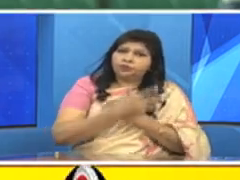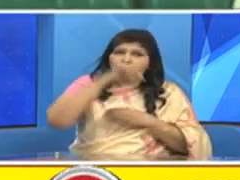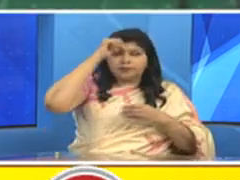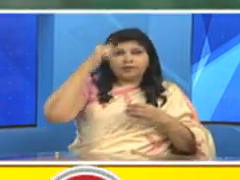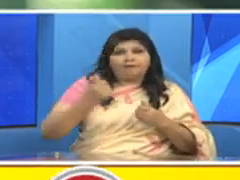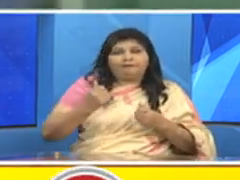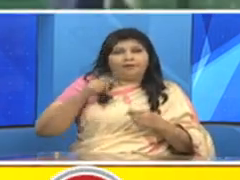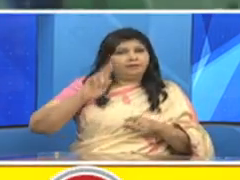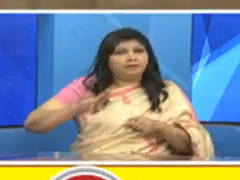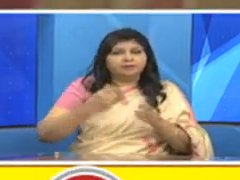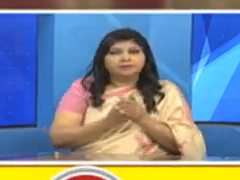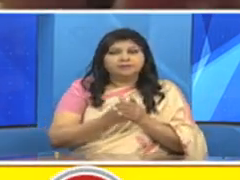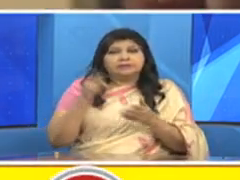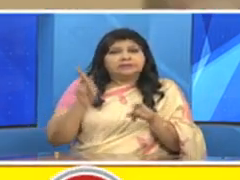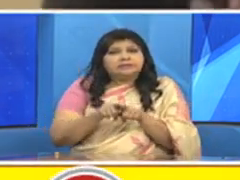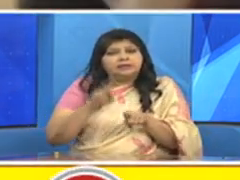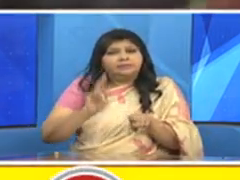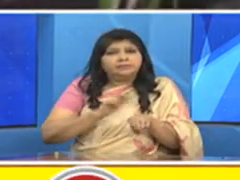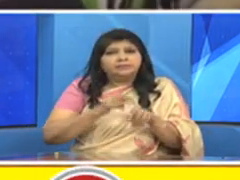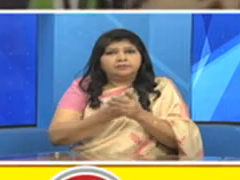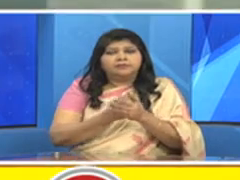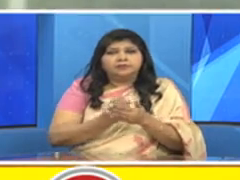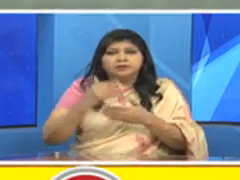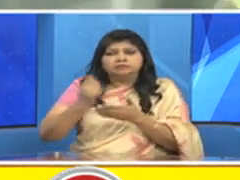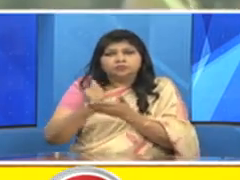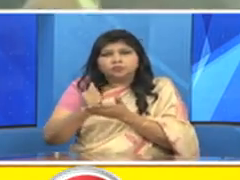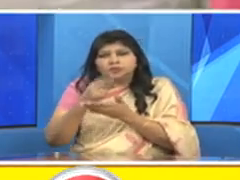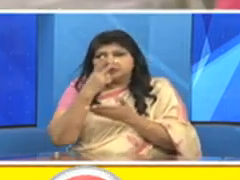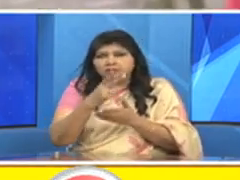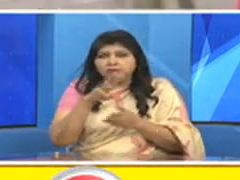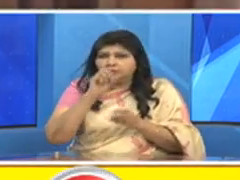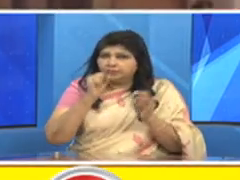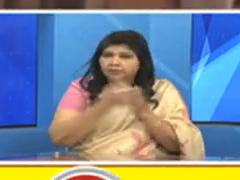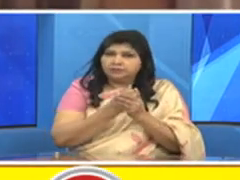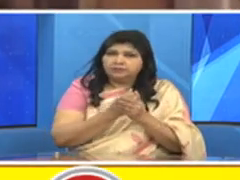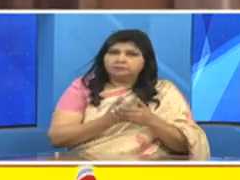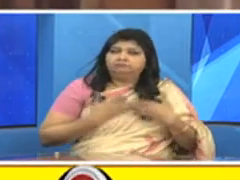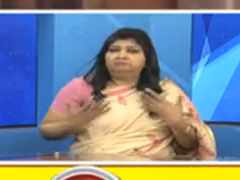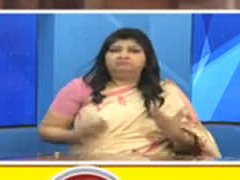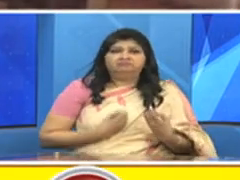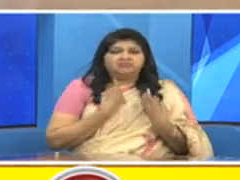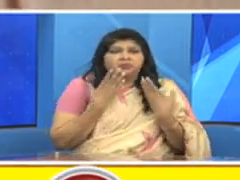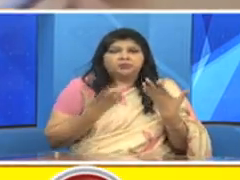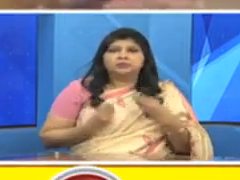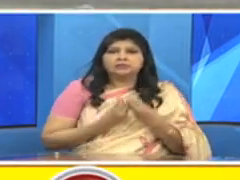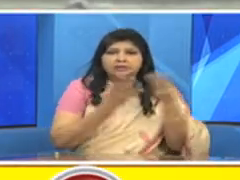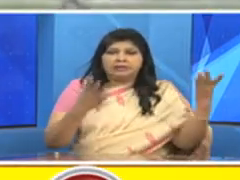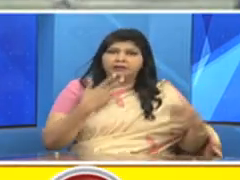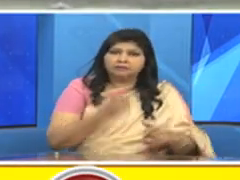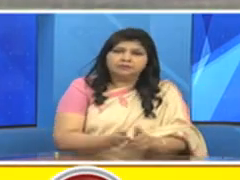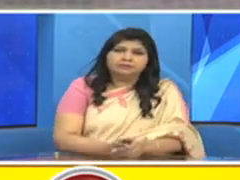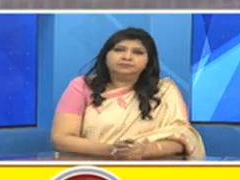तरह से फिट रहे, इसके लिए हर स्तर पर जो प्रयास देखने को मिल रहे हैं वे जोश और उत्साह से भर देने वाले